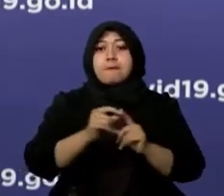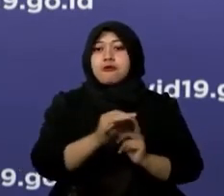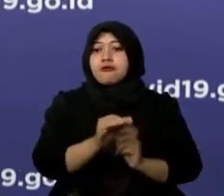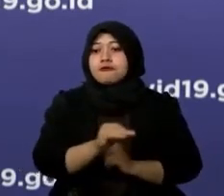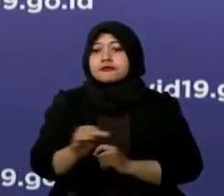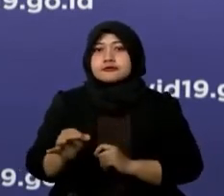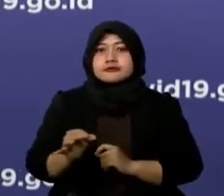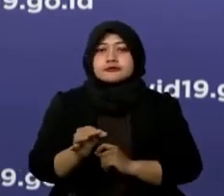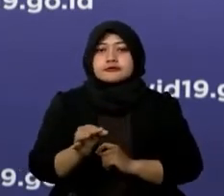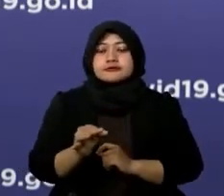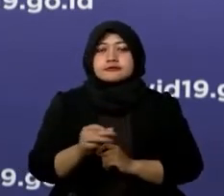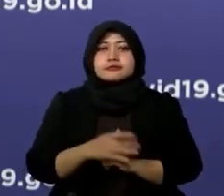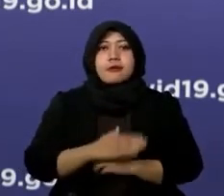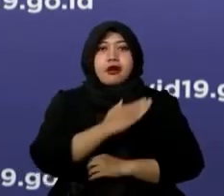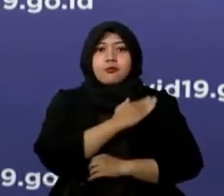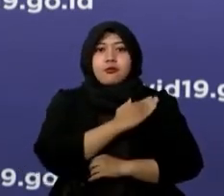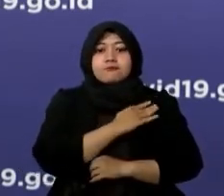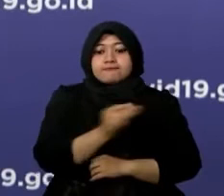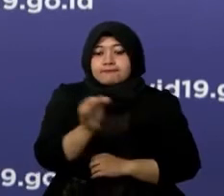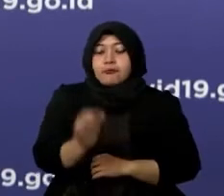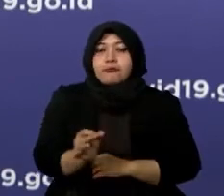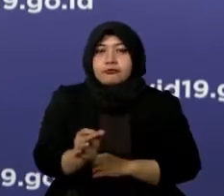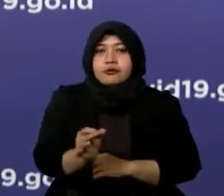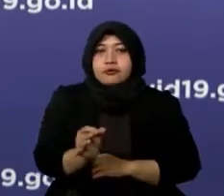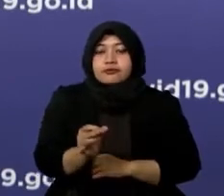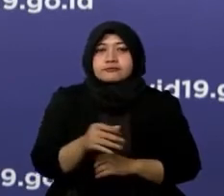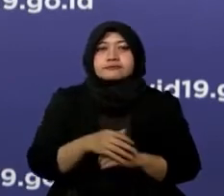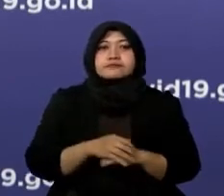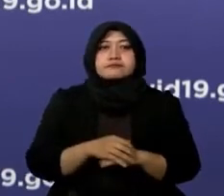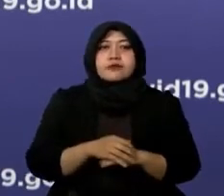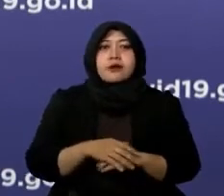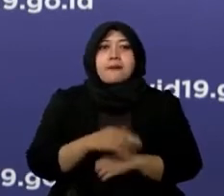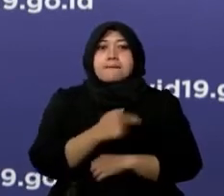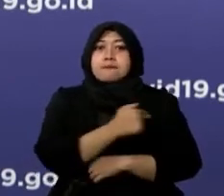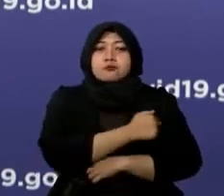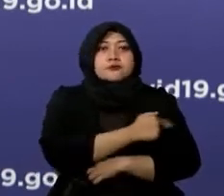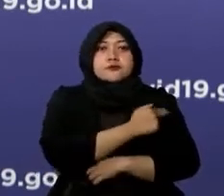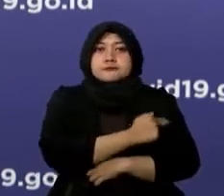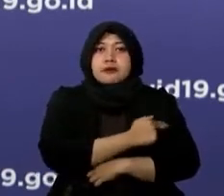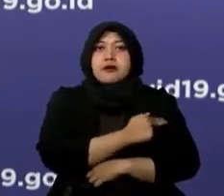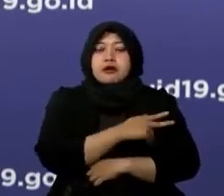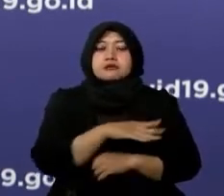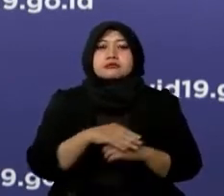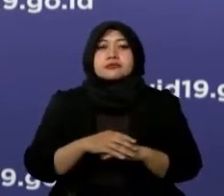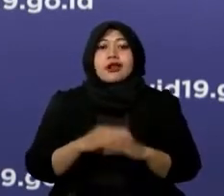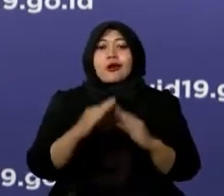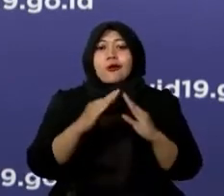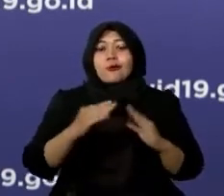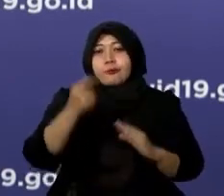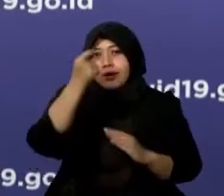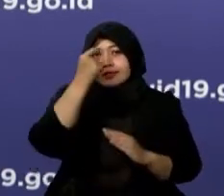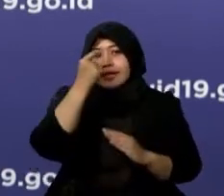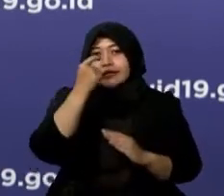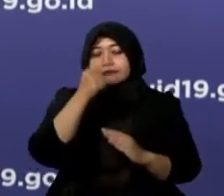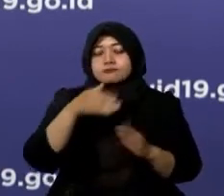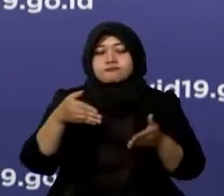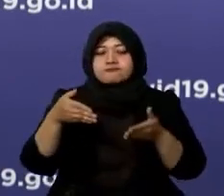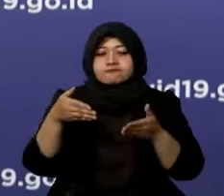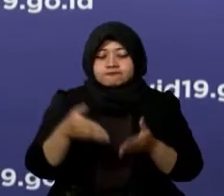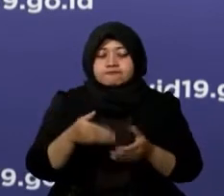provinsi, seluruh kabupaten kota, seluruh puskesmas, dan juga rumah sakit